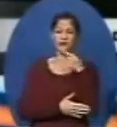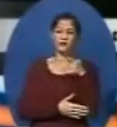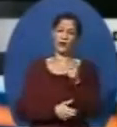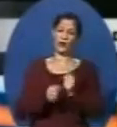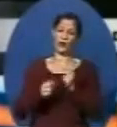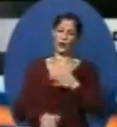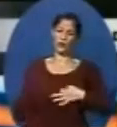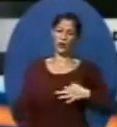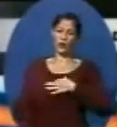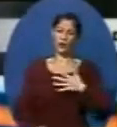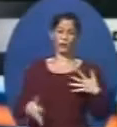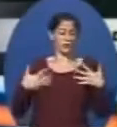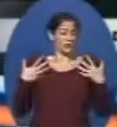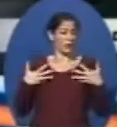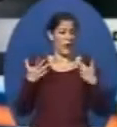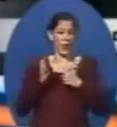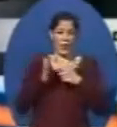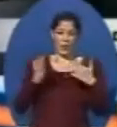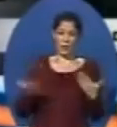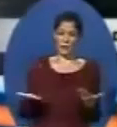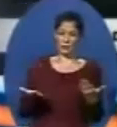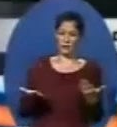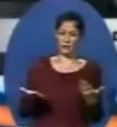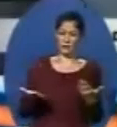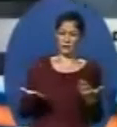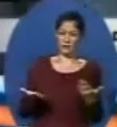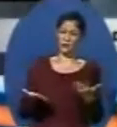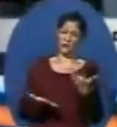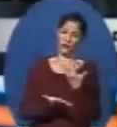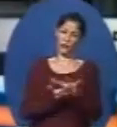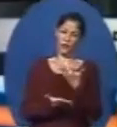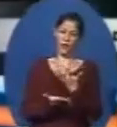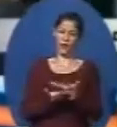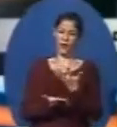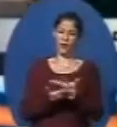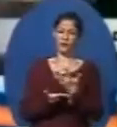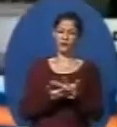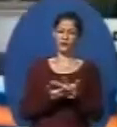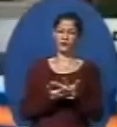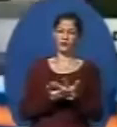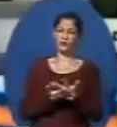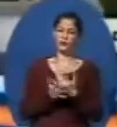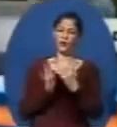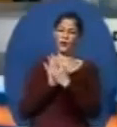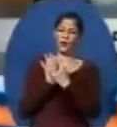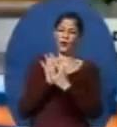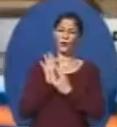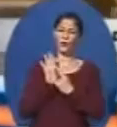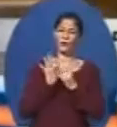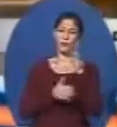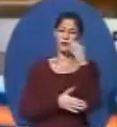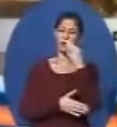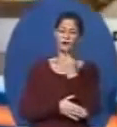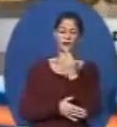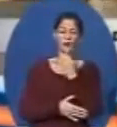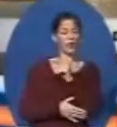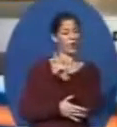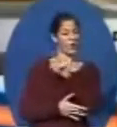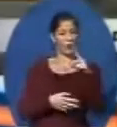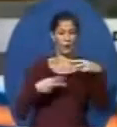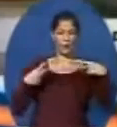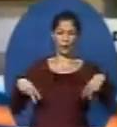הקושי. השמחה היא על כך שהוכח שמערכת החוק במדינת ישראל לא